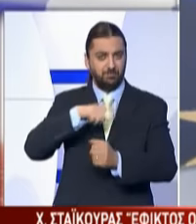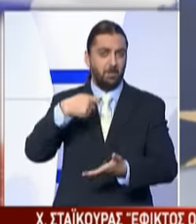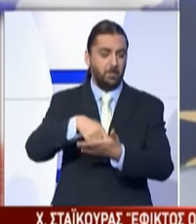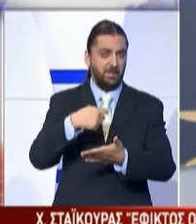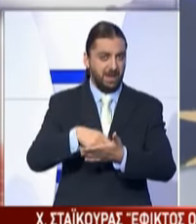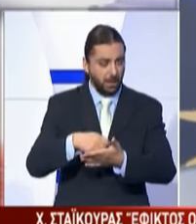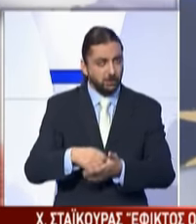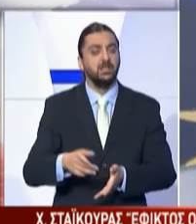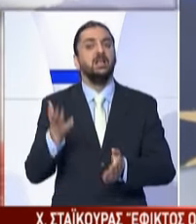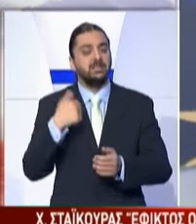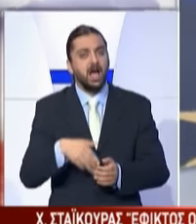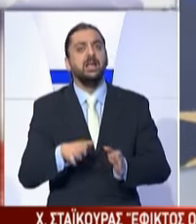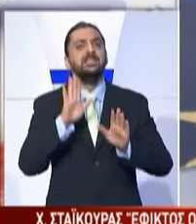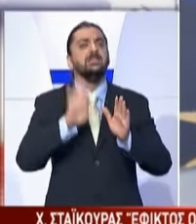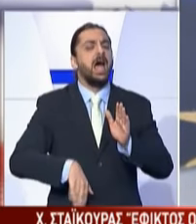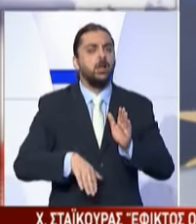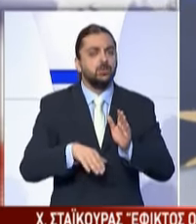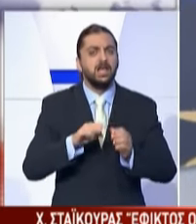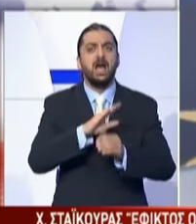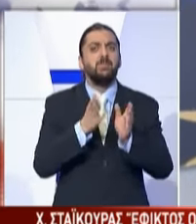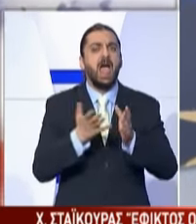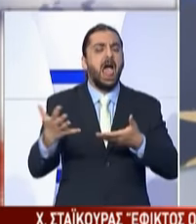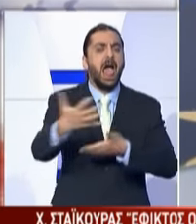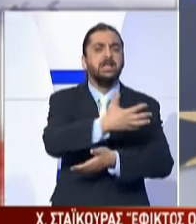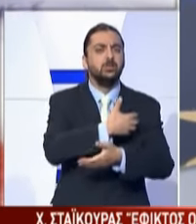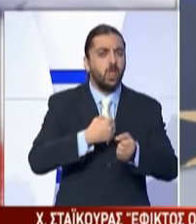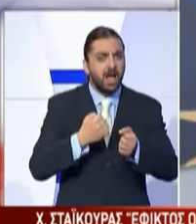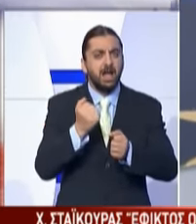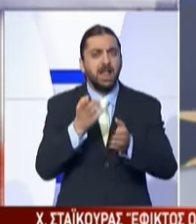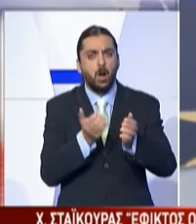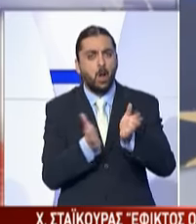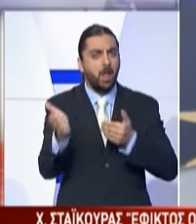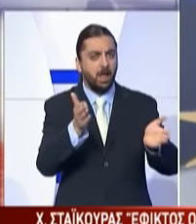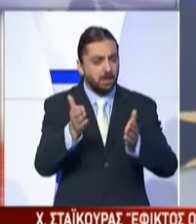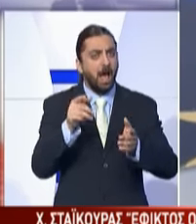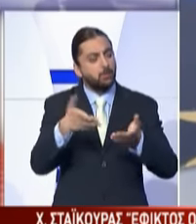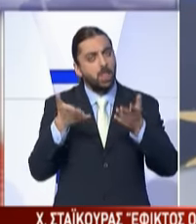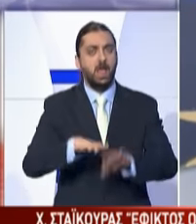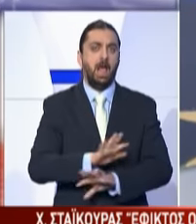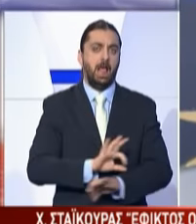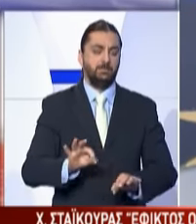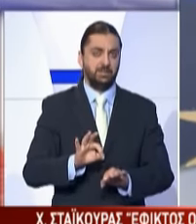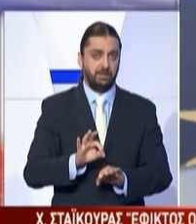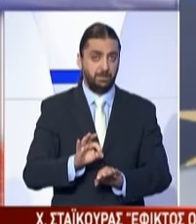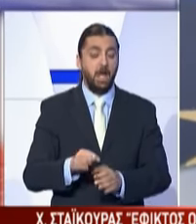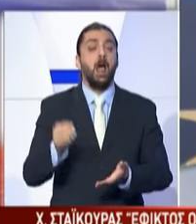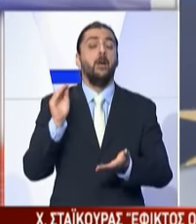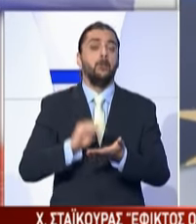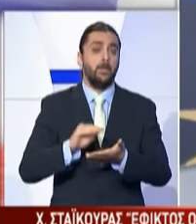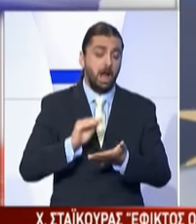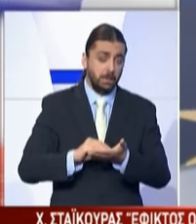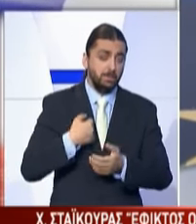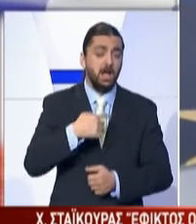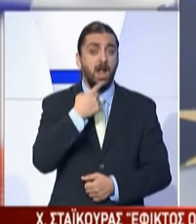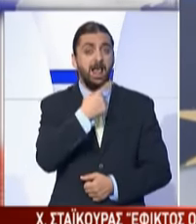όποιες δημοσιονομικές αποκλίσεις στο σκέλος των εσόδων κατά το πρώτο πεντάμινο του έτους. Βέβαια, επαναλαμβάνεται